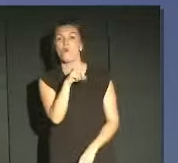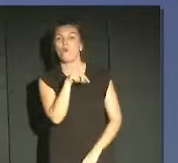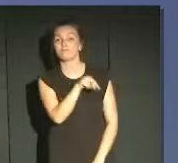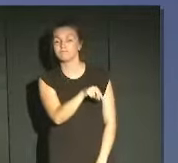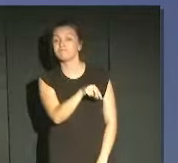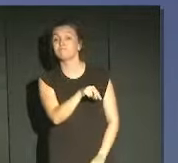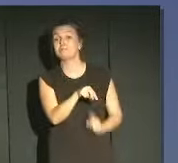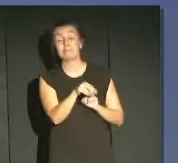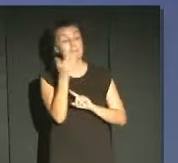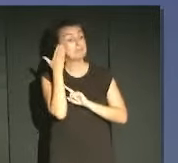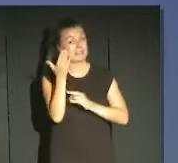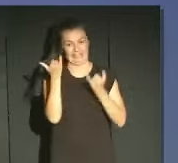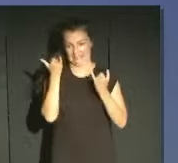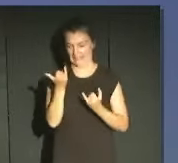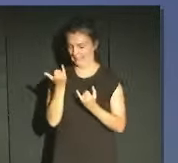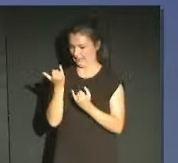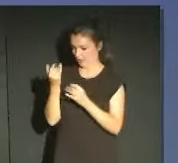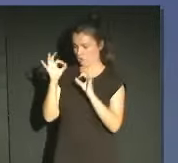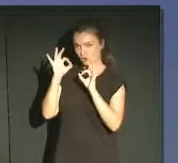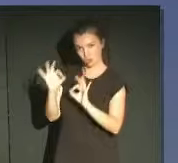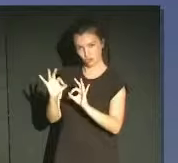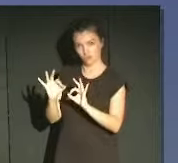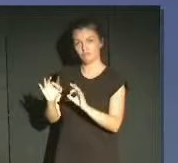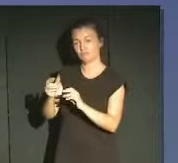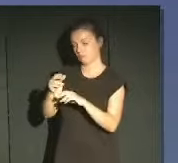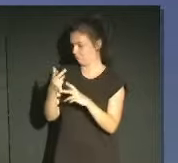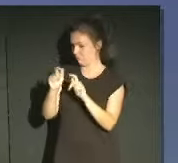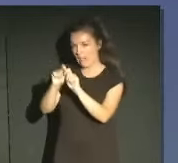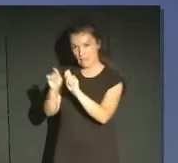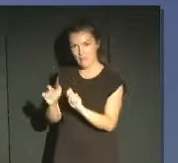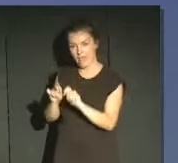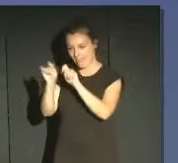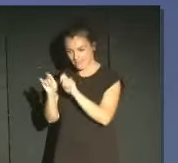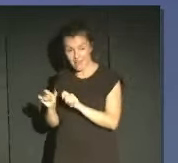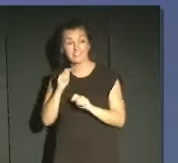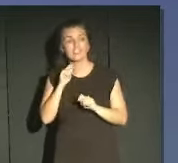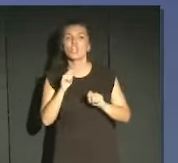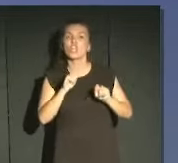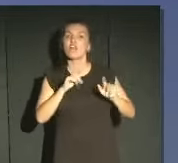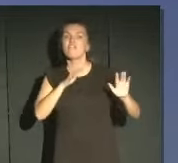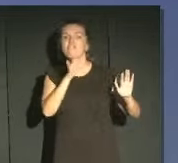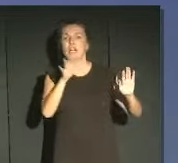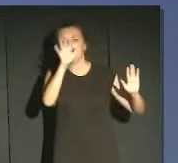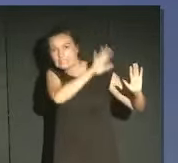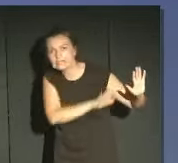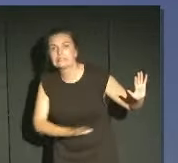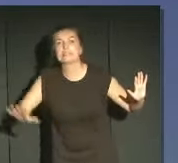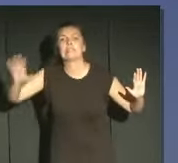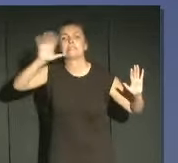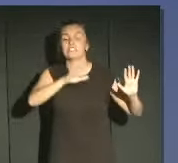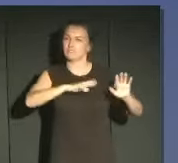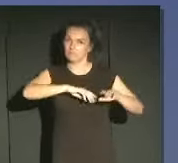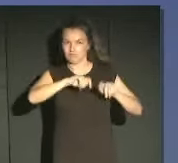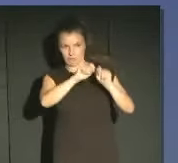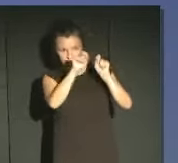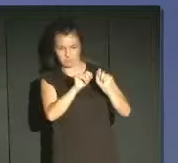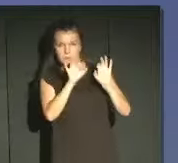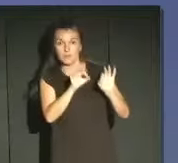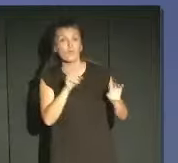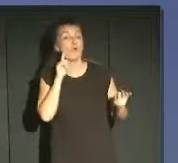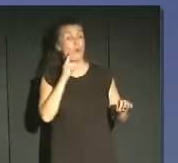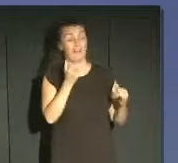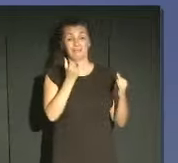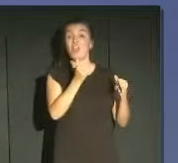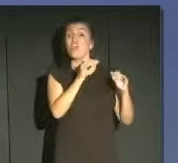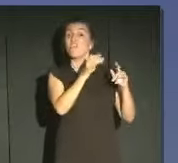bien si ici est respecté le droit à l'eau alors dans tout le pays ce droit à l'eau sera reconnu parce que maintenant en hexagone on se retrouve pratiquement